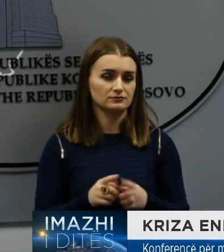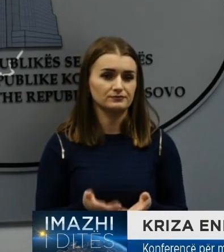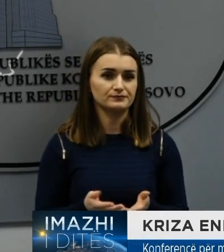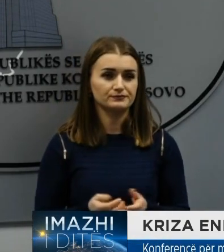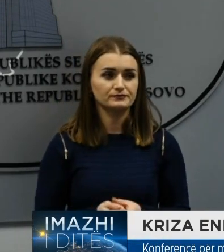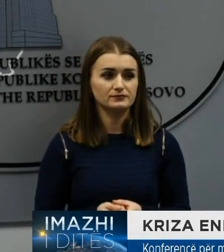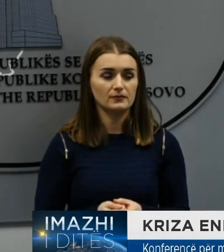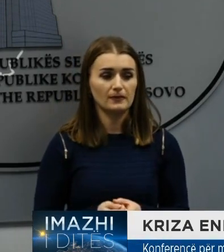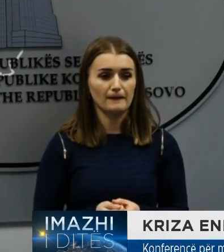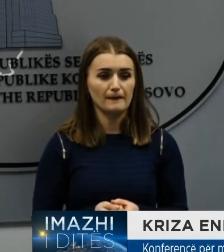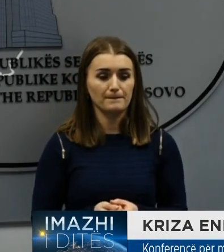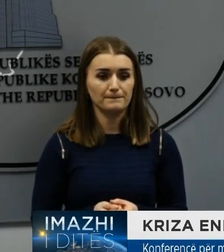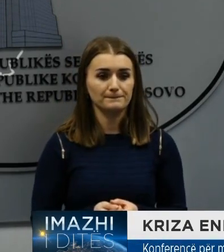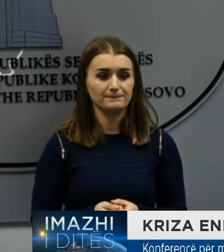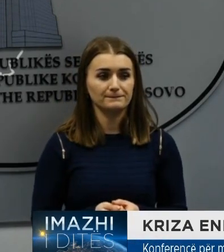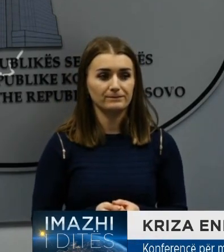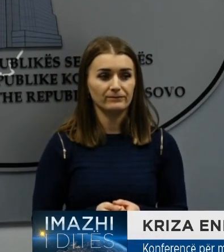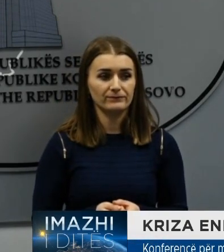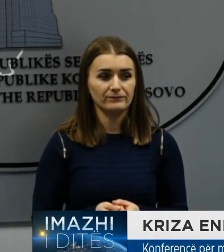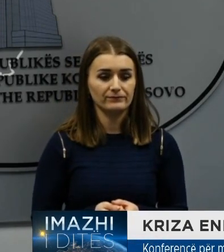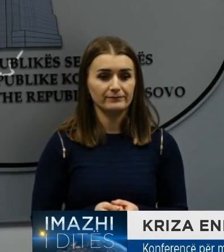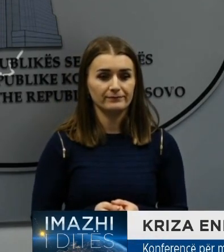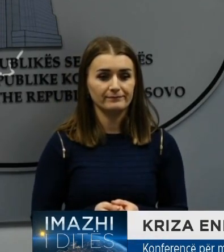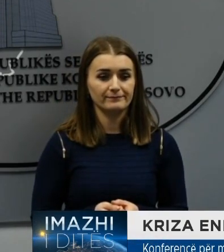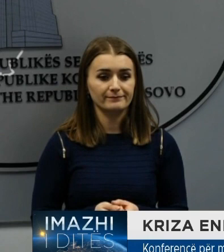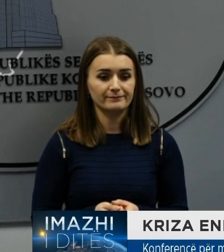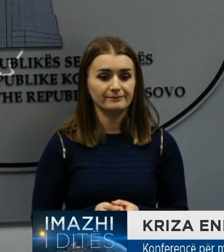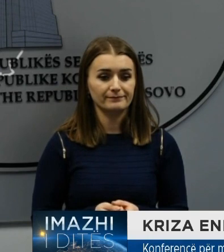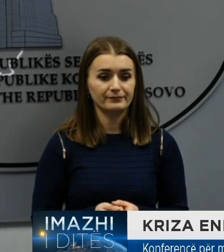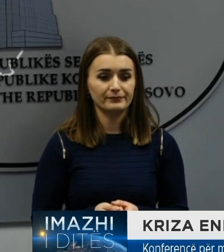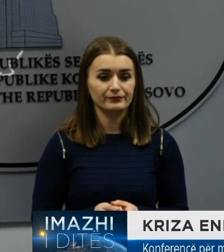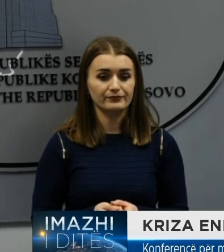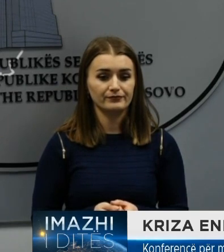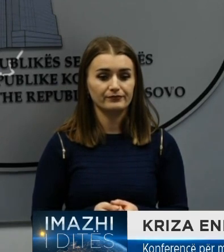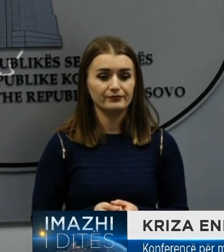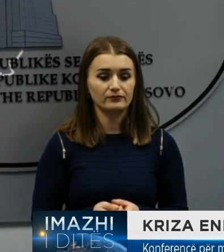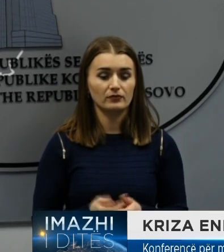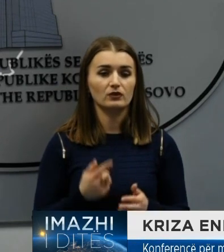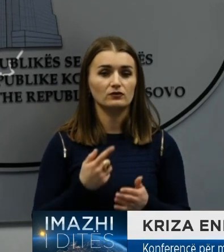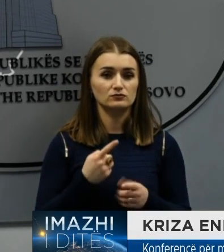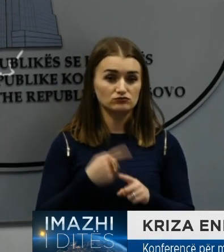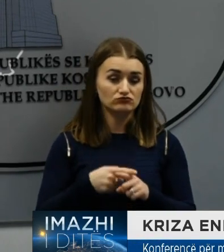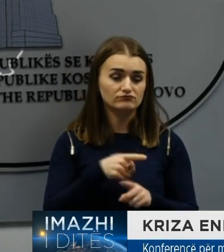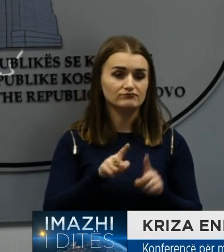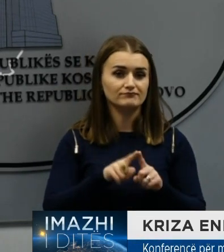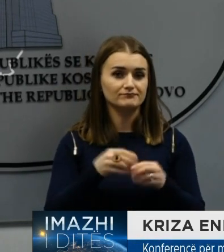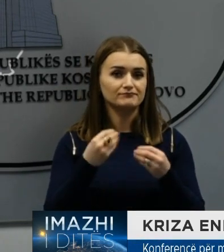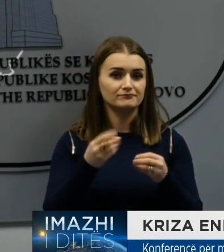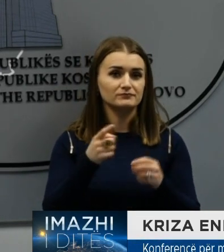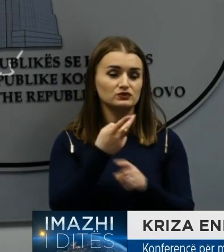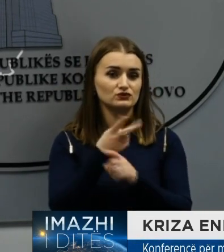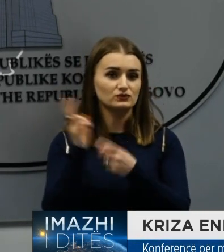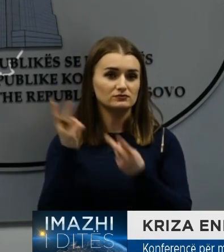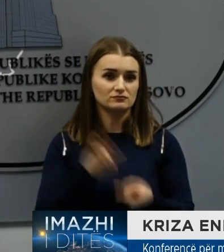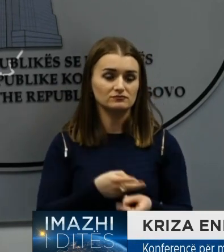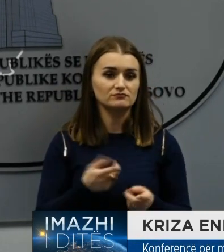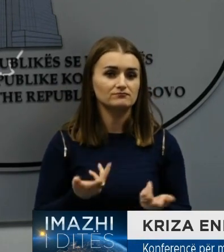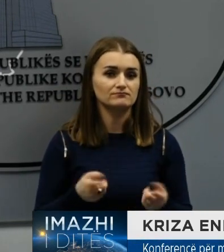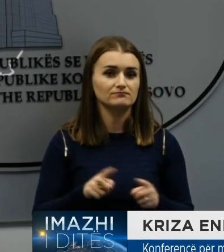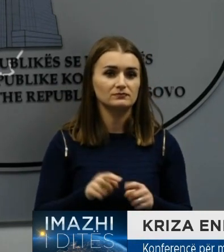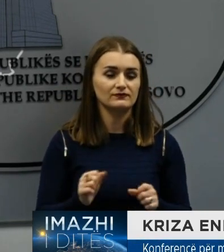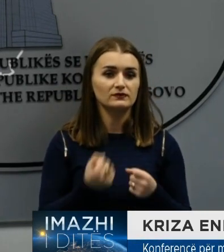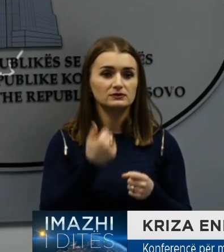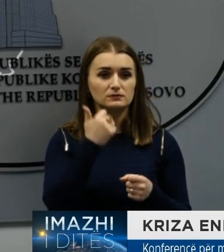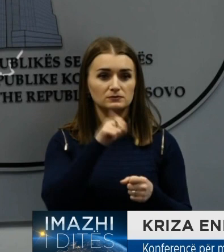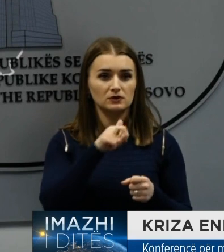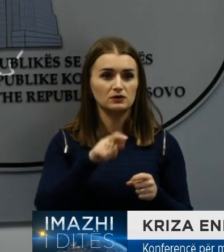U përmend këtu të fillimisht pamësia e importit që është se furnizuesi kryesor në Kosovë për energji elektrike është